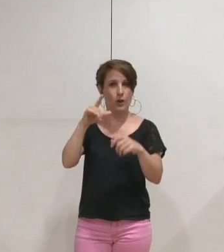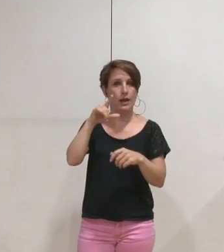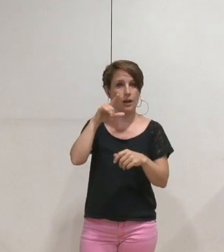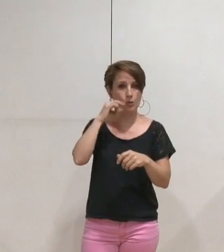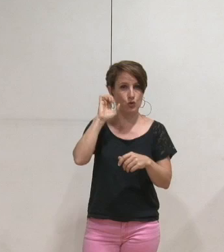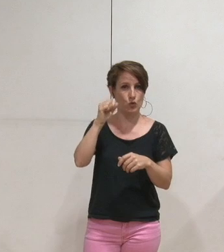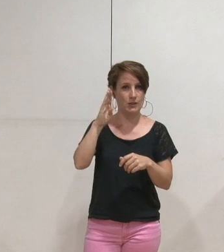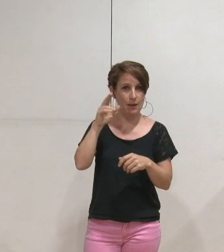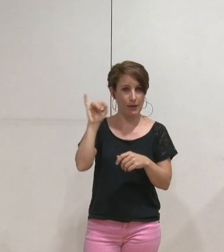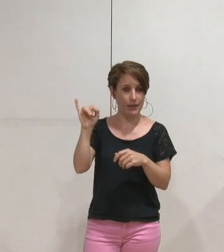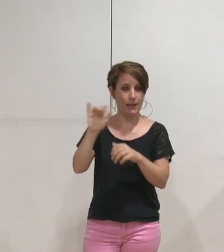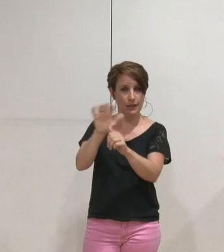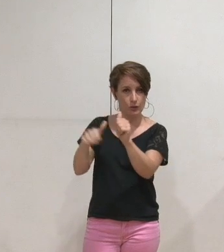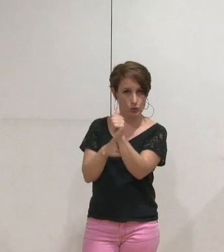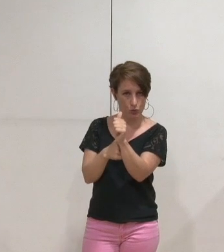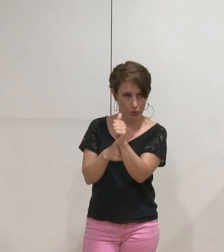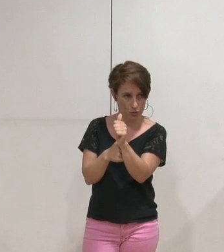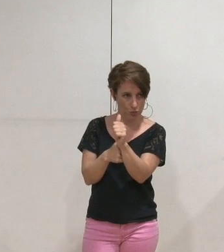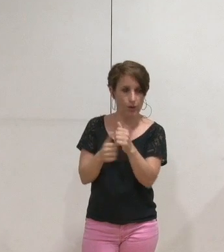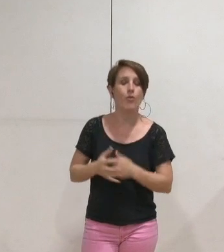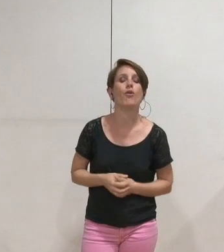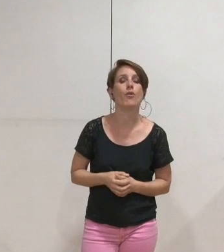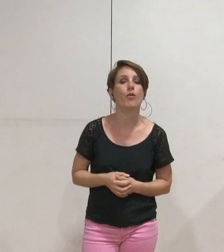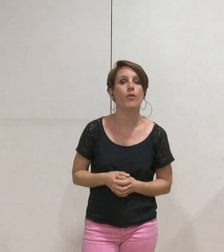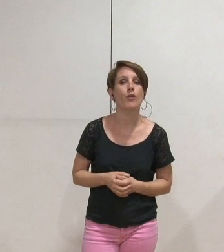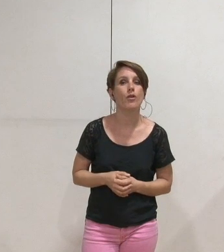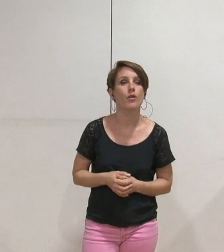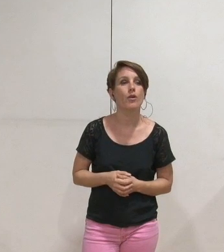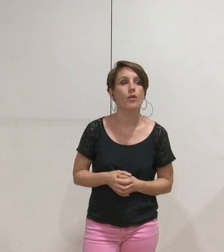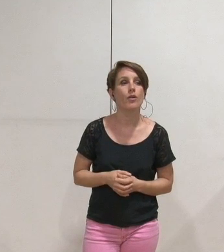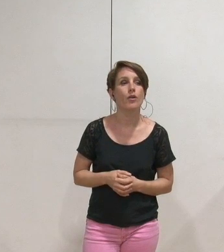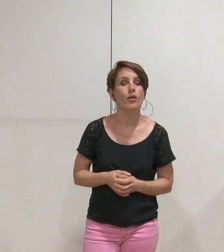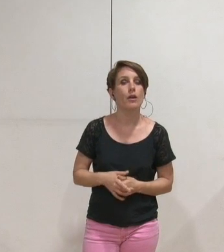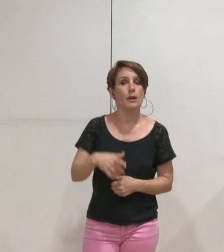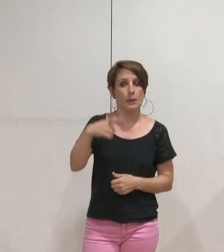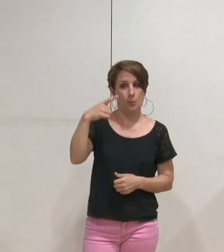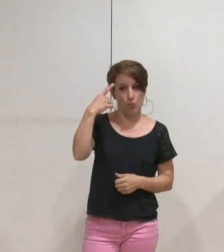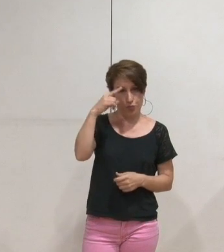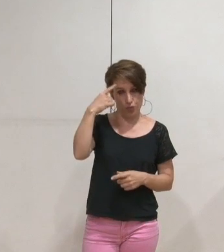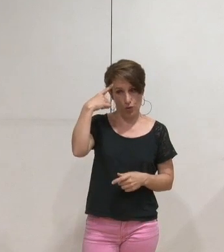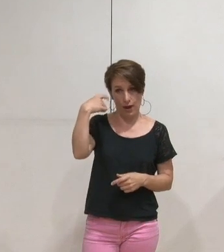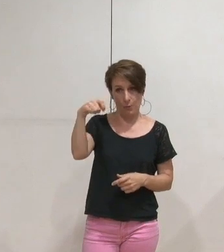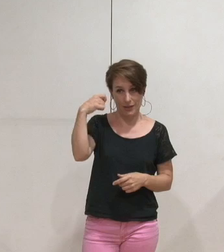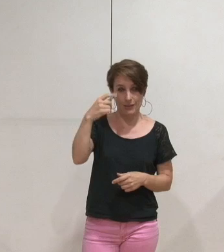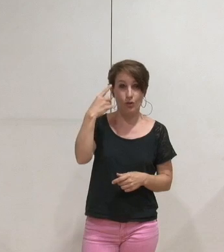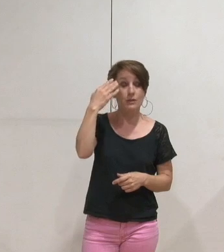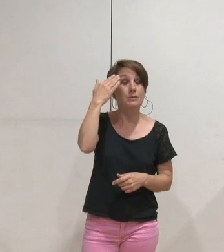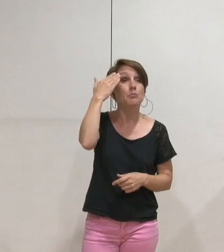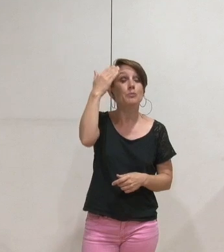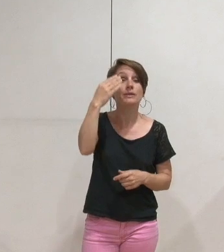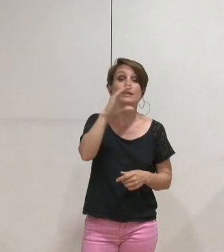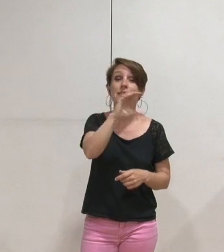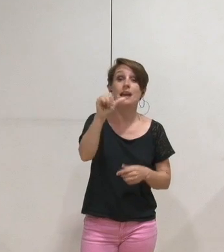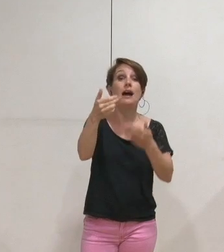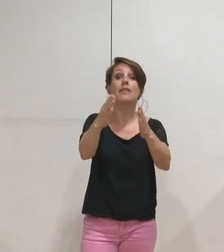Sabri euh et donc pour la présidence si le conseil d'administration devait en